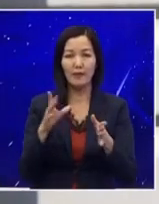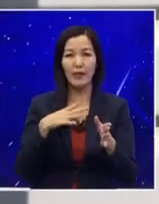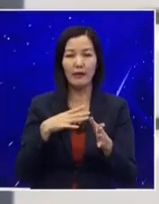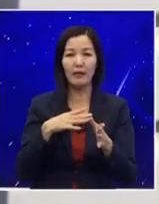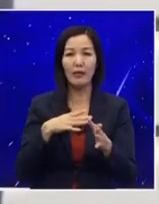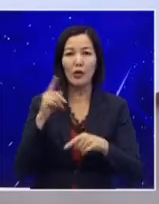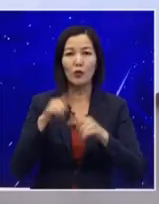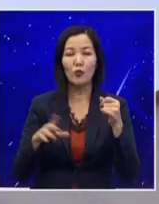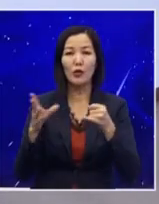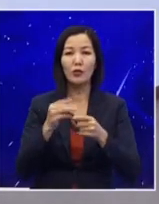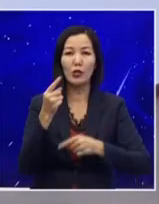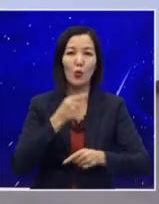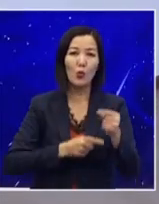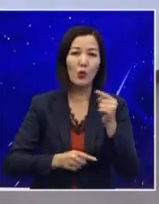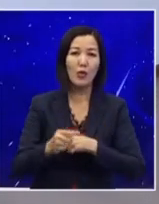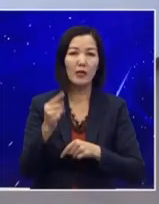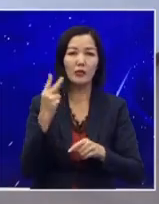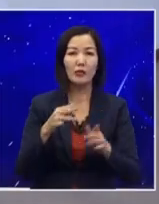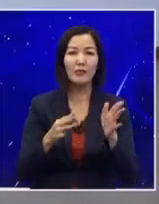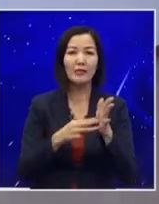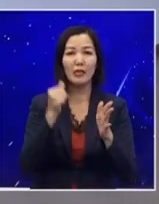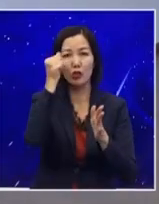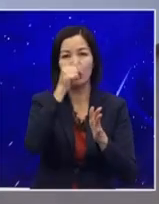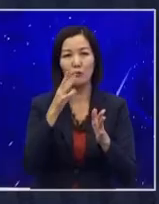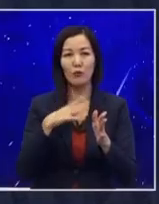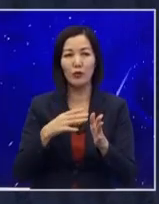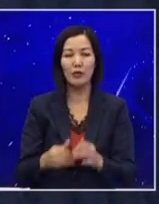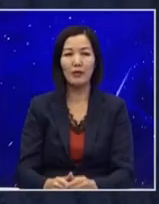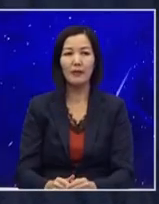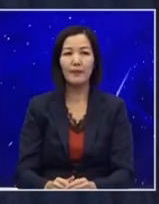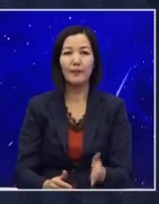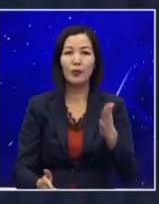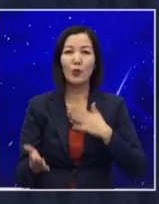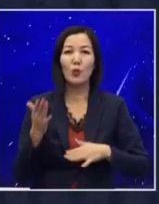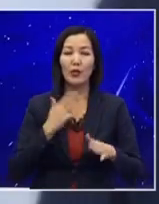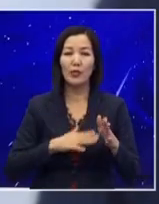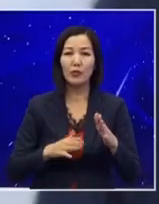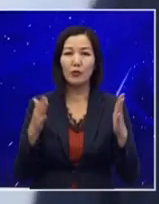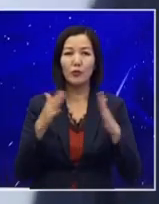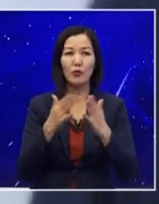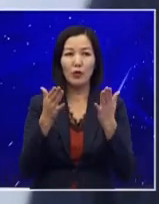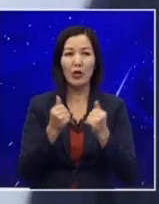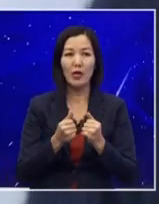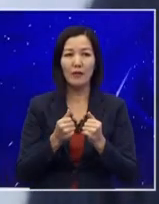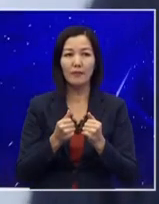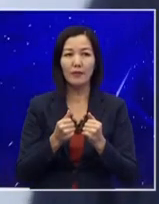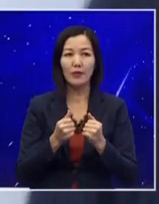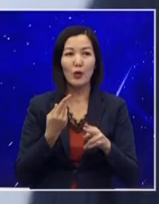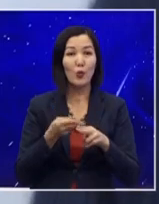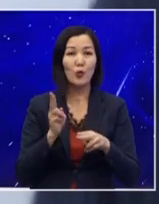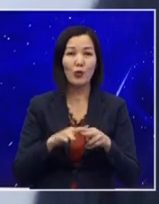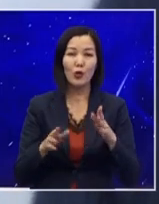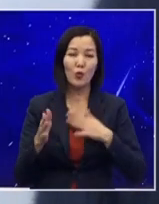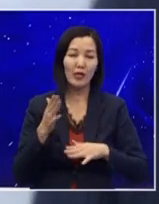келгеніме 28 жыл. Қол жеткізген өз босағам осы дейді. Қуанышқа бөленіп баспанамды алып қолым жетіп жатыр.